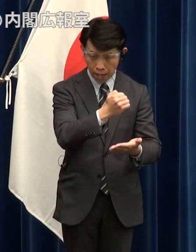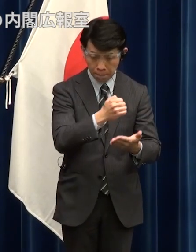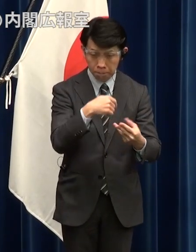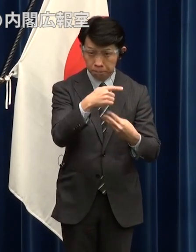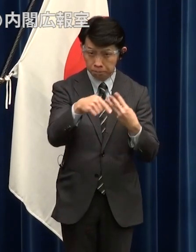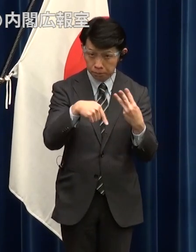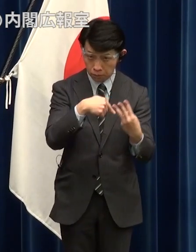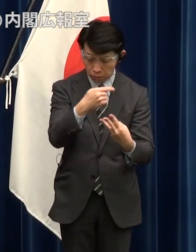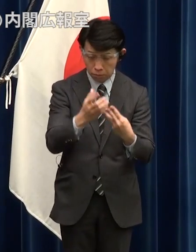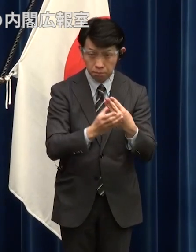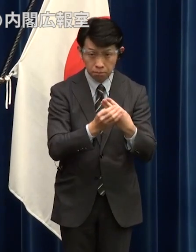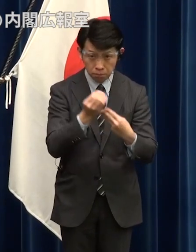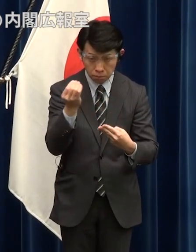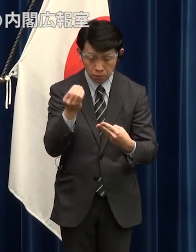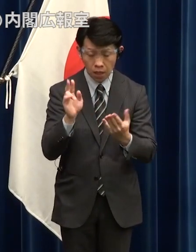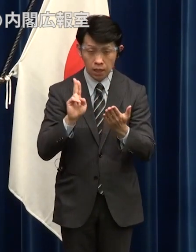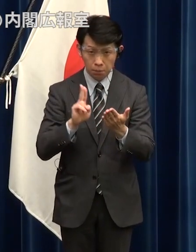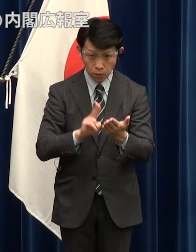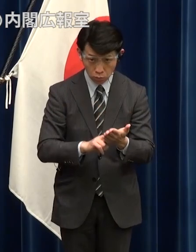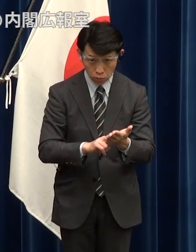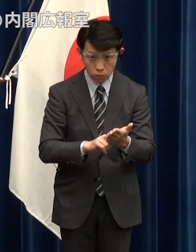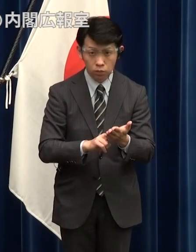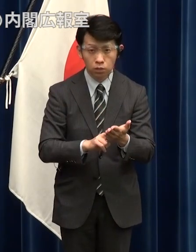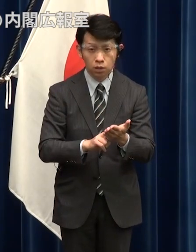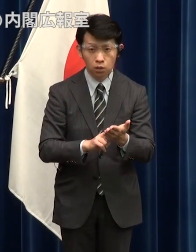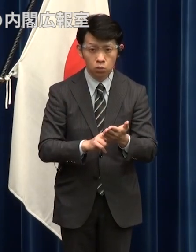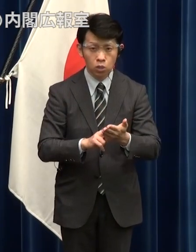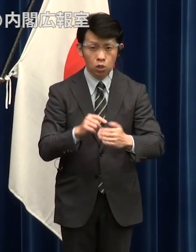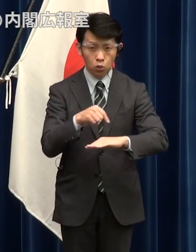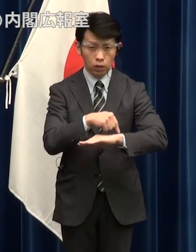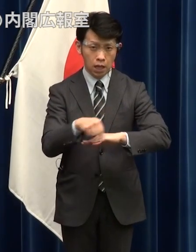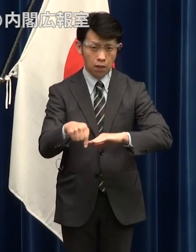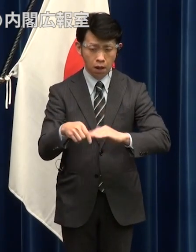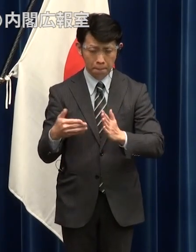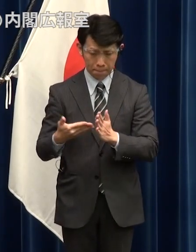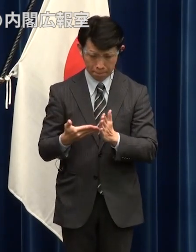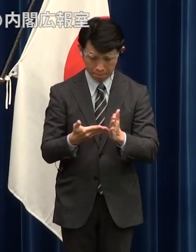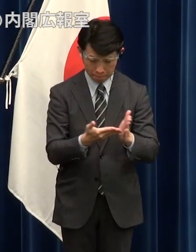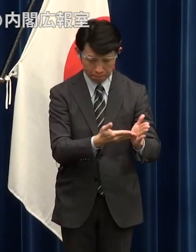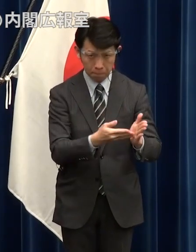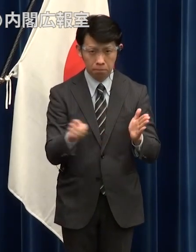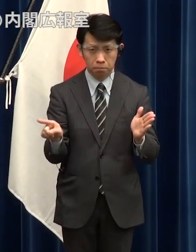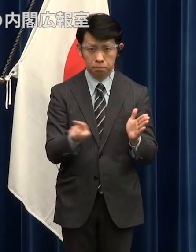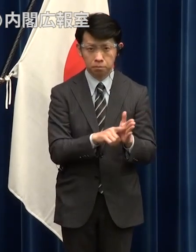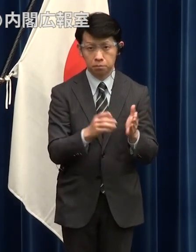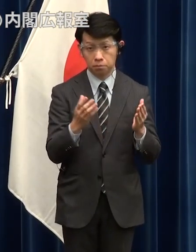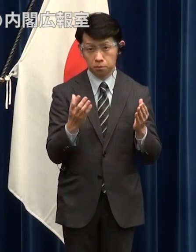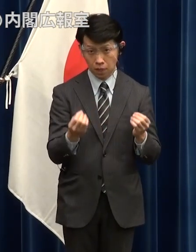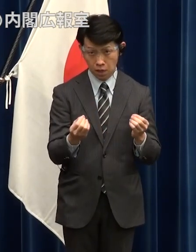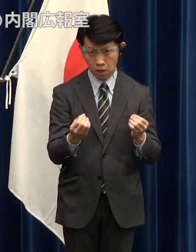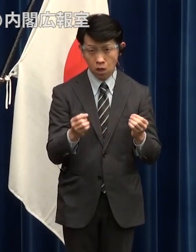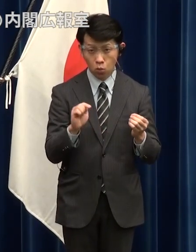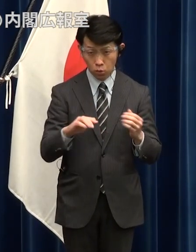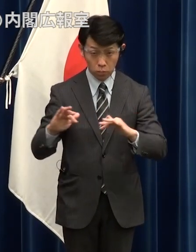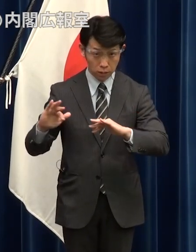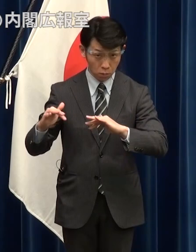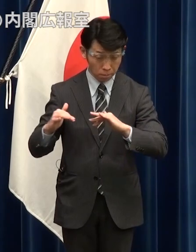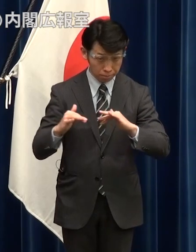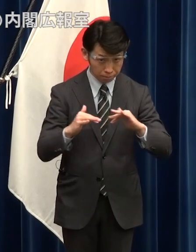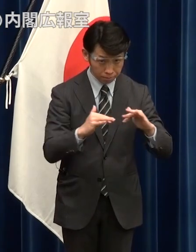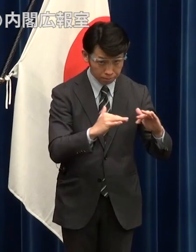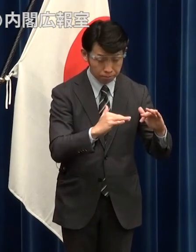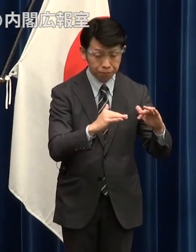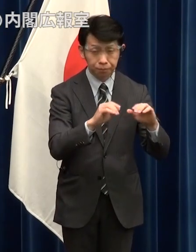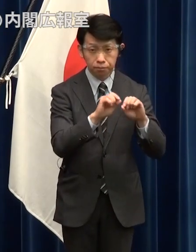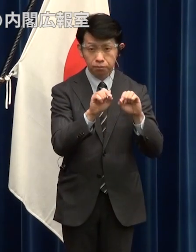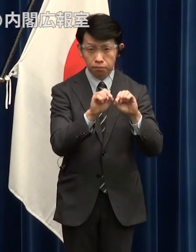を一体的に決めるんだということを言い続けてきました。こうしたさまざまな議論を積み重ね、そ